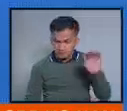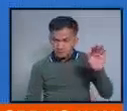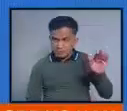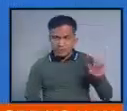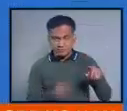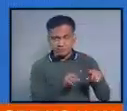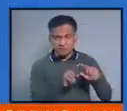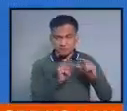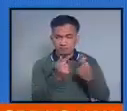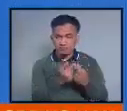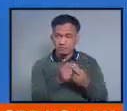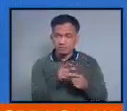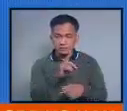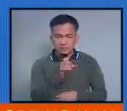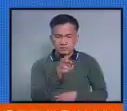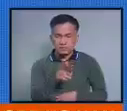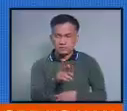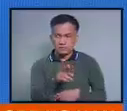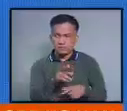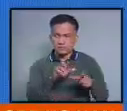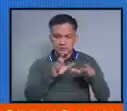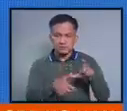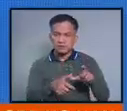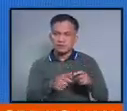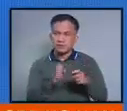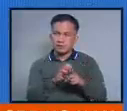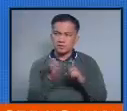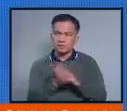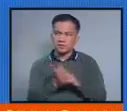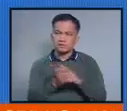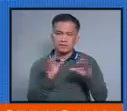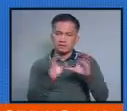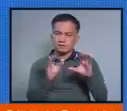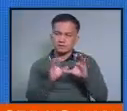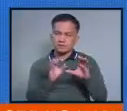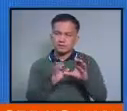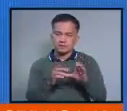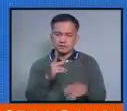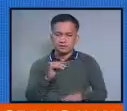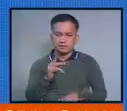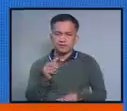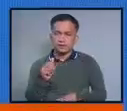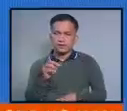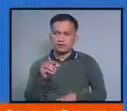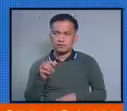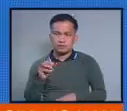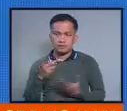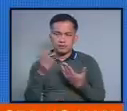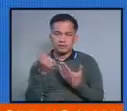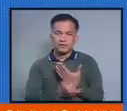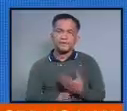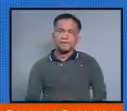Umapela naman ang isang grupo sa DNR na kanselahin ang Environmental Compliance Certificate ng Kaliwa